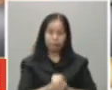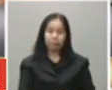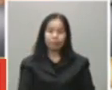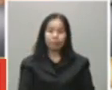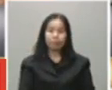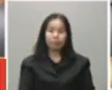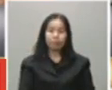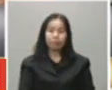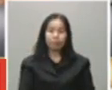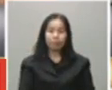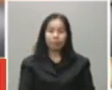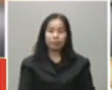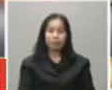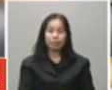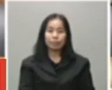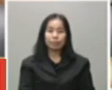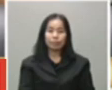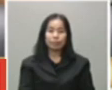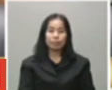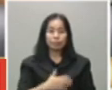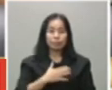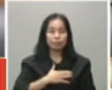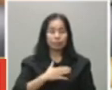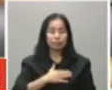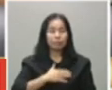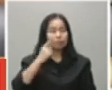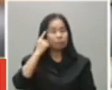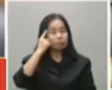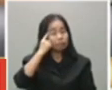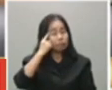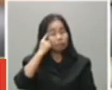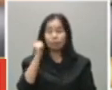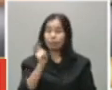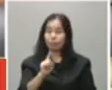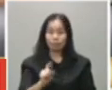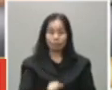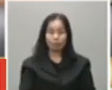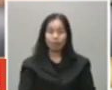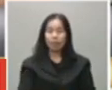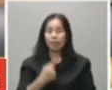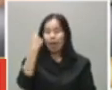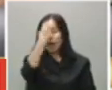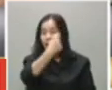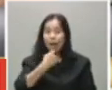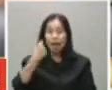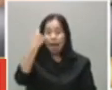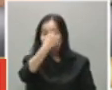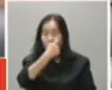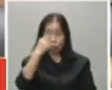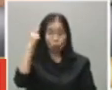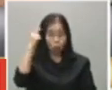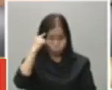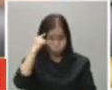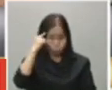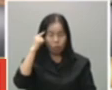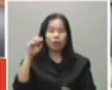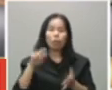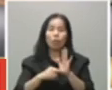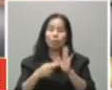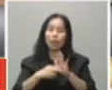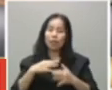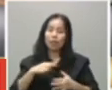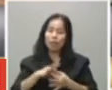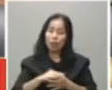ครับผมเชื่อโดยบริสุทธิ์ใจนะครับว่าหากใครก็ตามที่ติดตามการอภิปราย